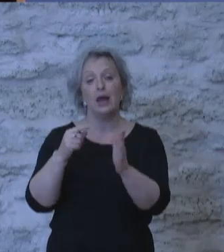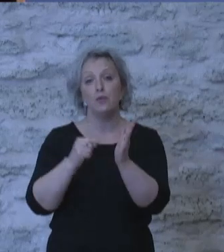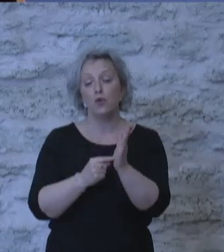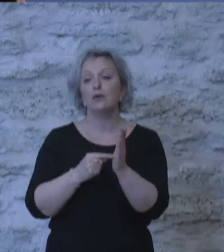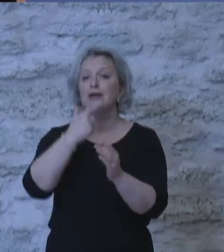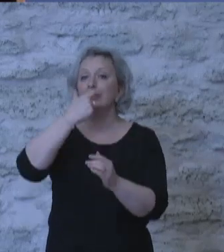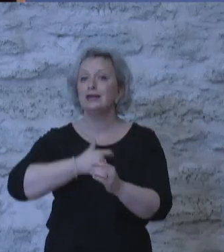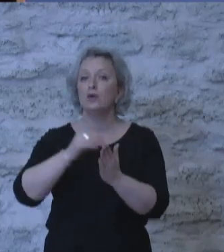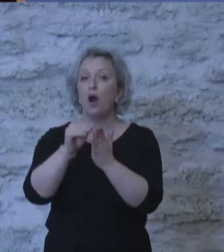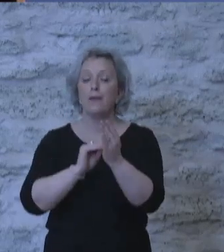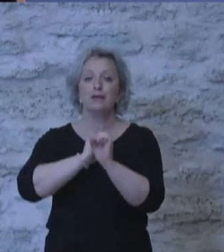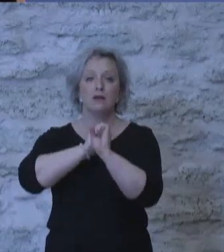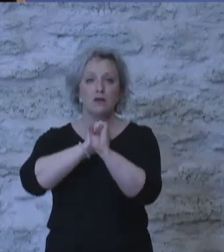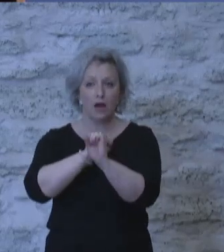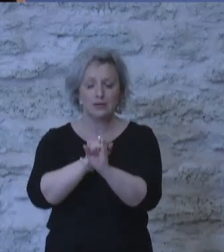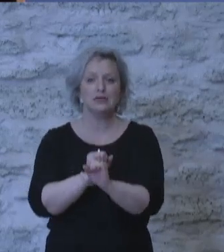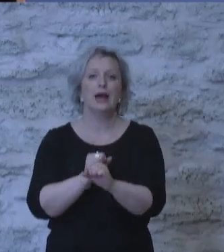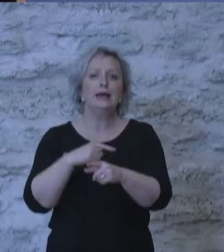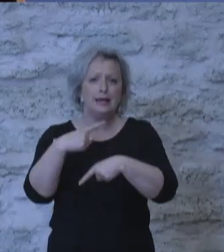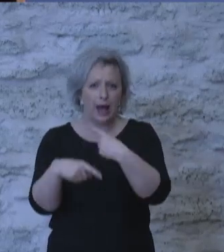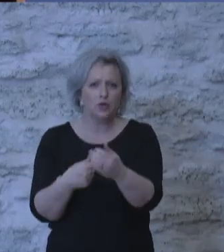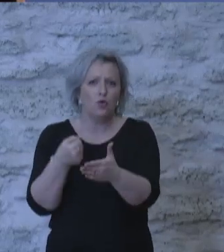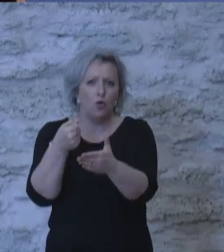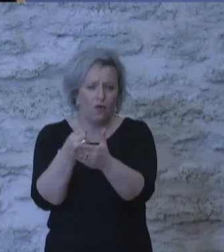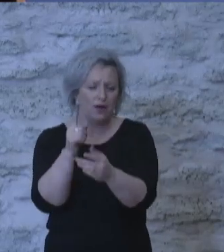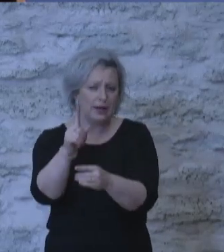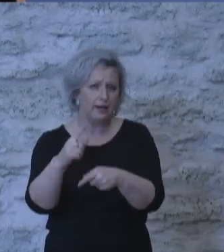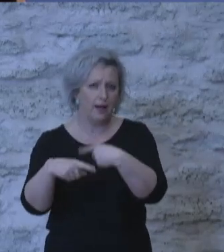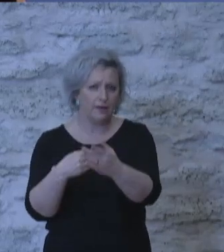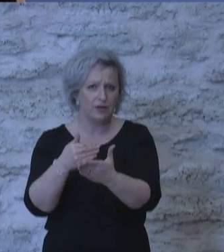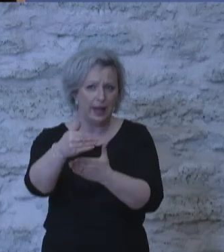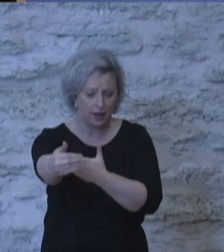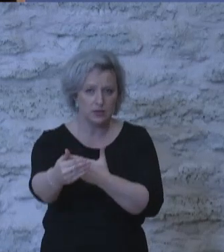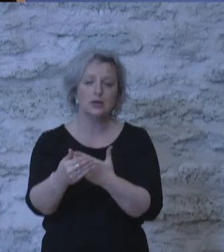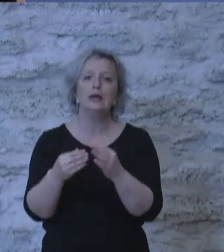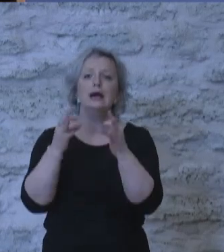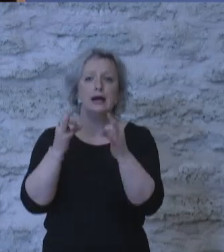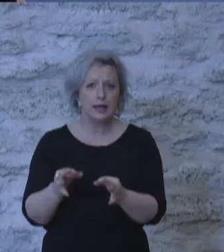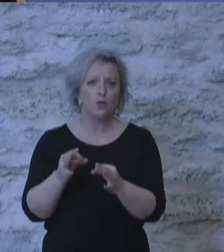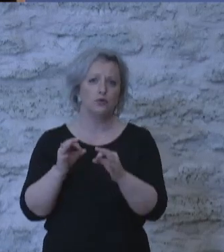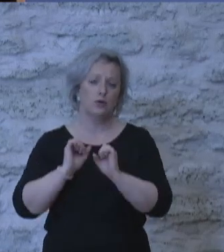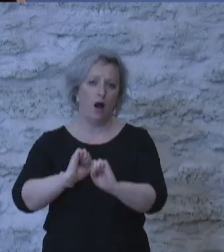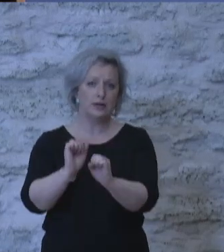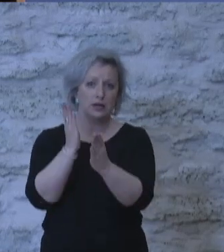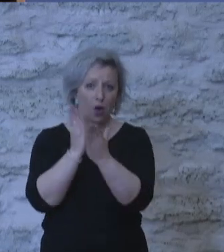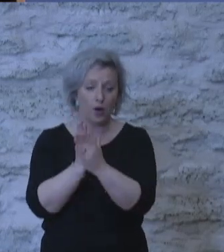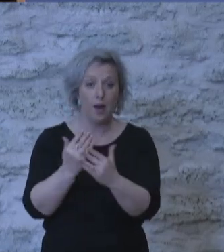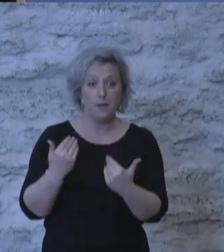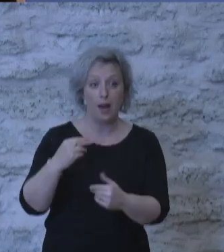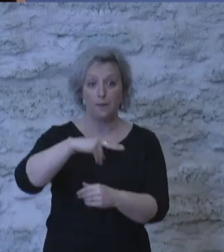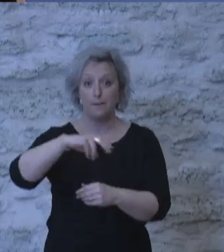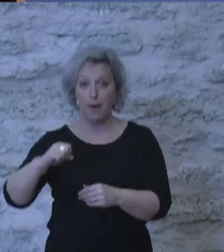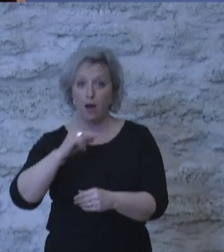puhul kehtib jätkuvalt õiguslik raamistik ja proportsionaalsuse põhimõtte. Antud juhul saab PPA kasutada vaid COVID